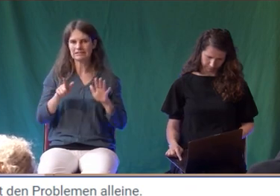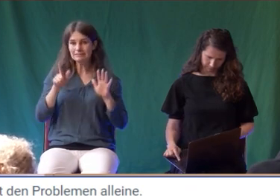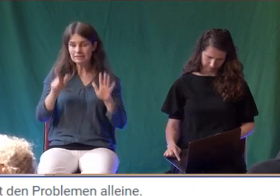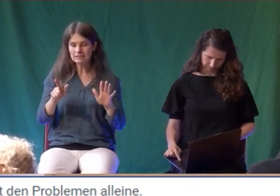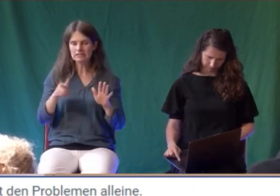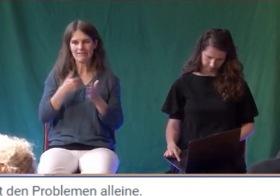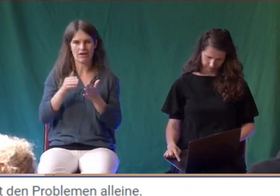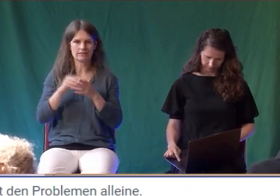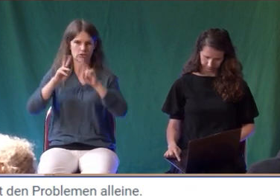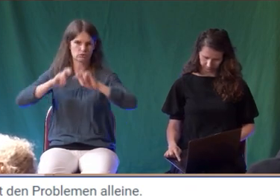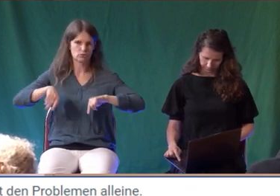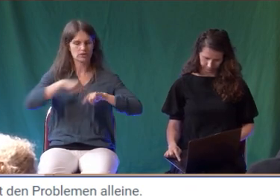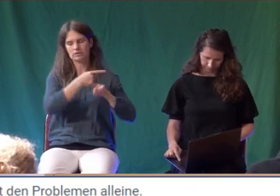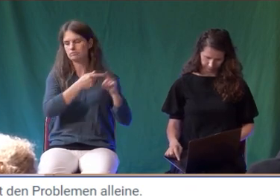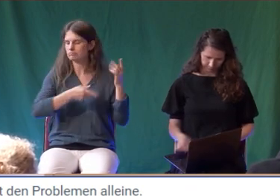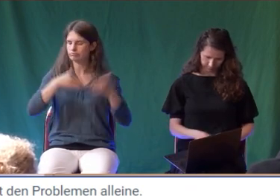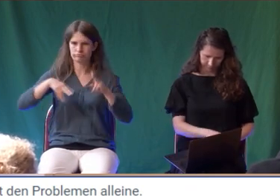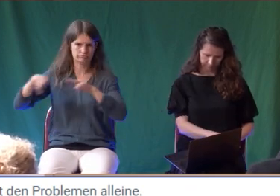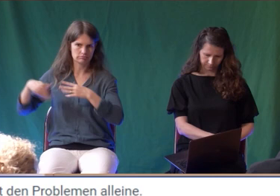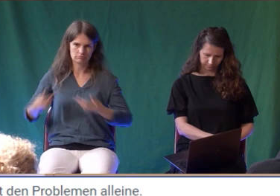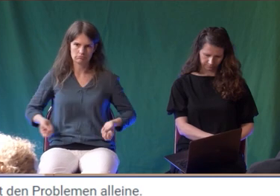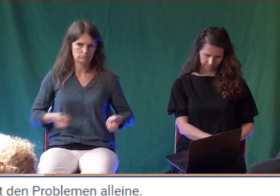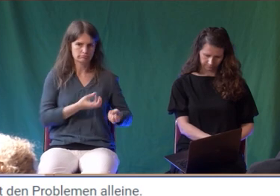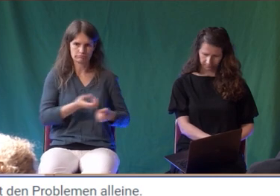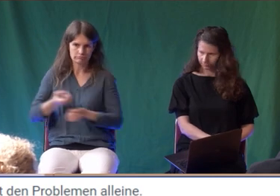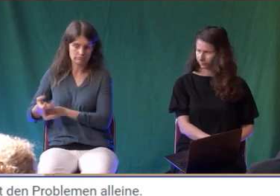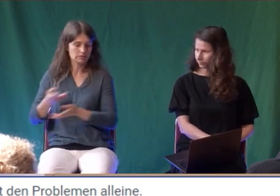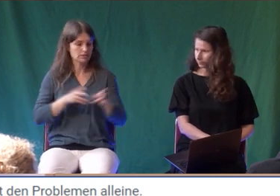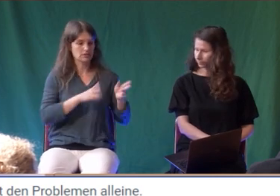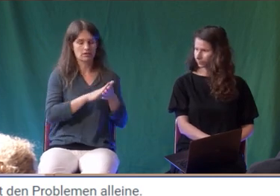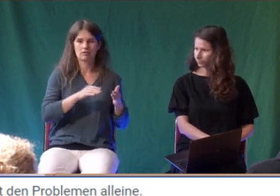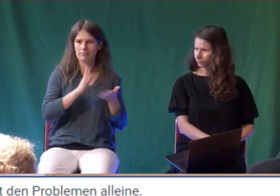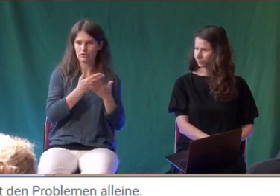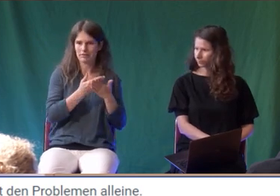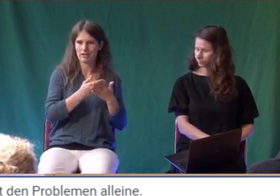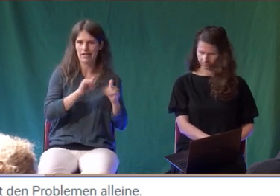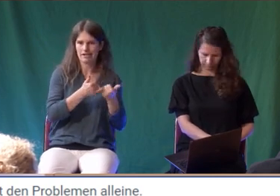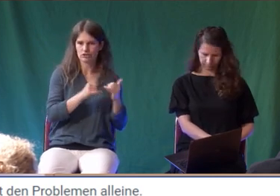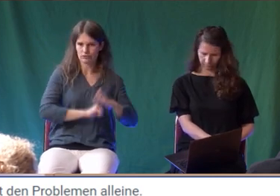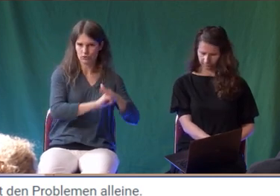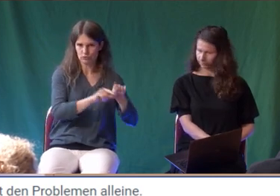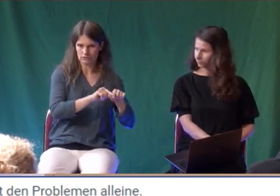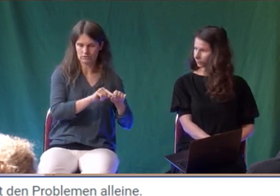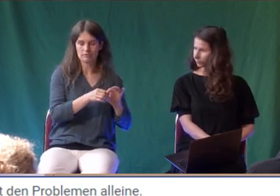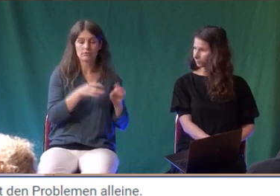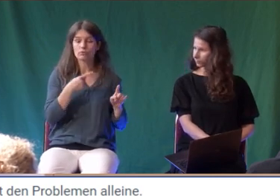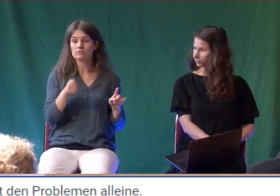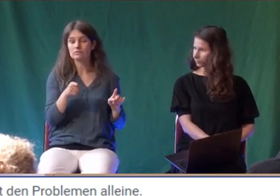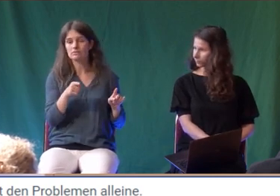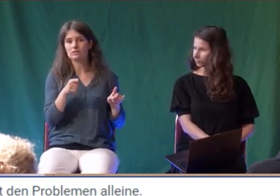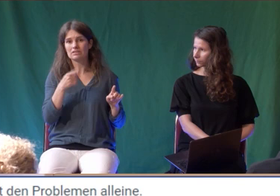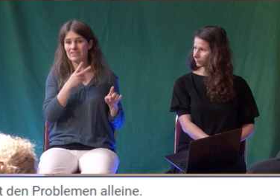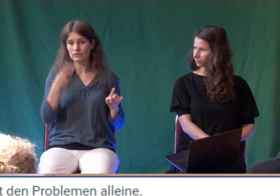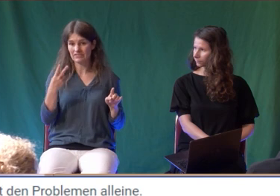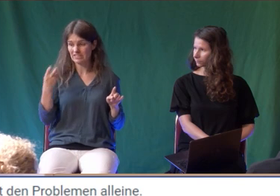Studien insbesondere eben die zu unterstützen Elternschaft und seit dem ersten ersten 2020 dürfen wir uns Fachstelle